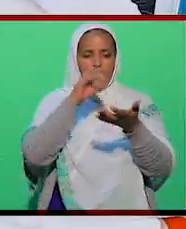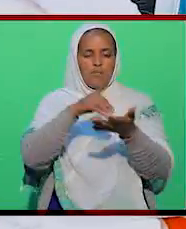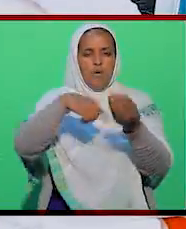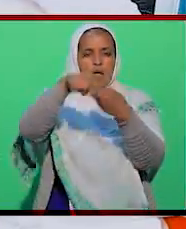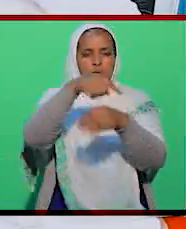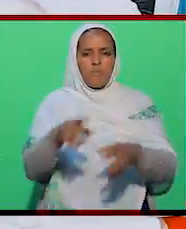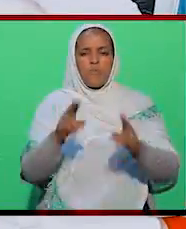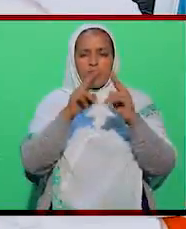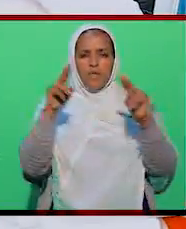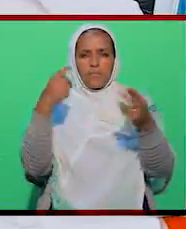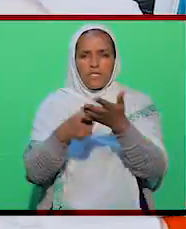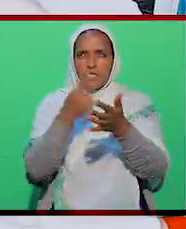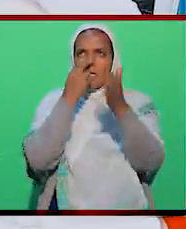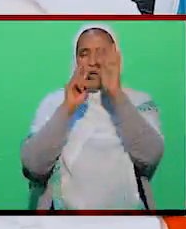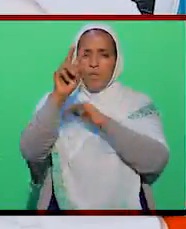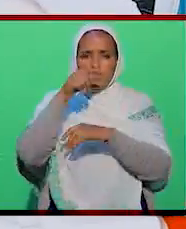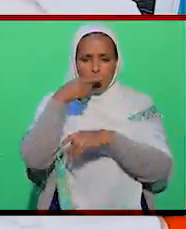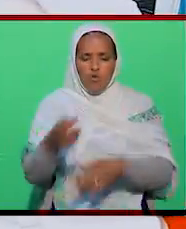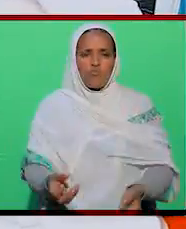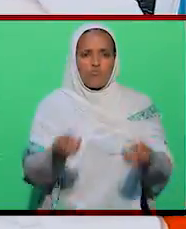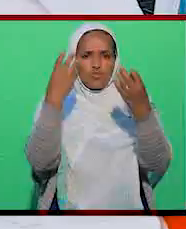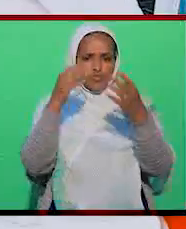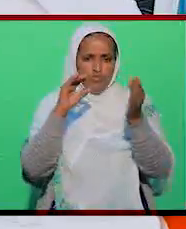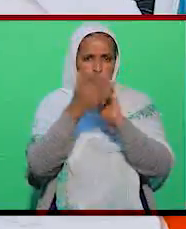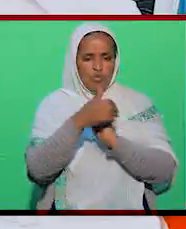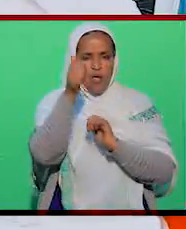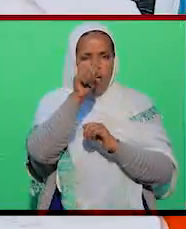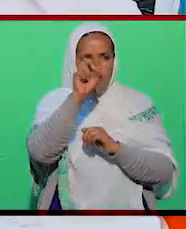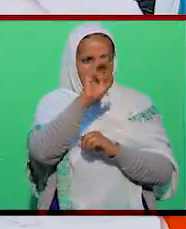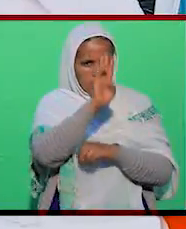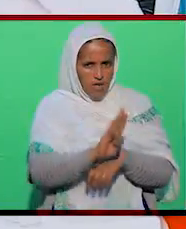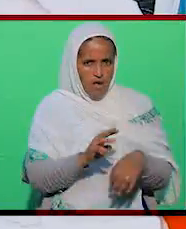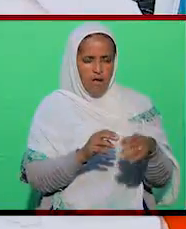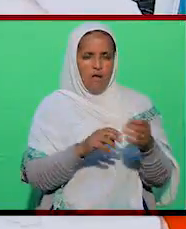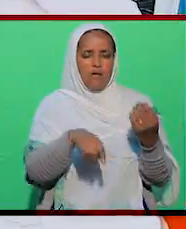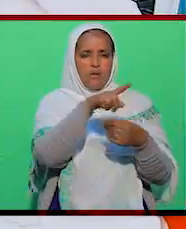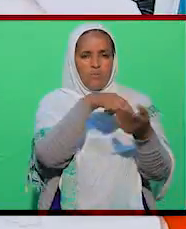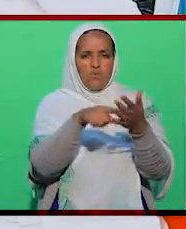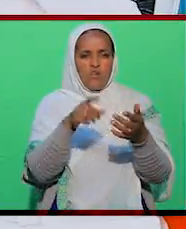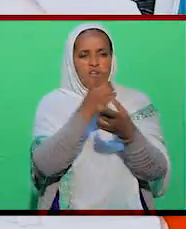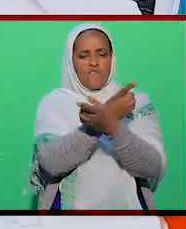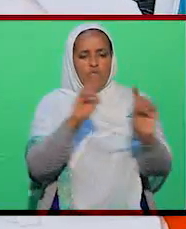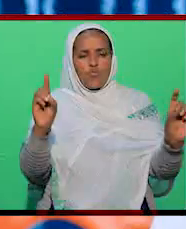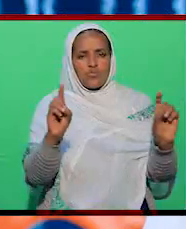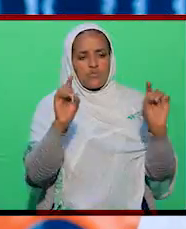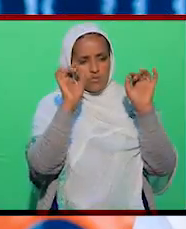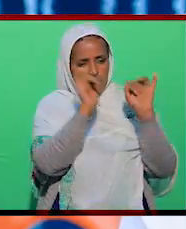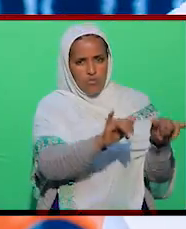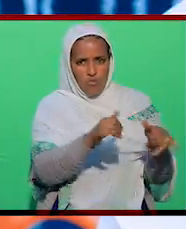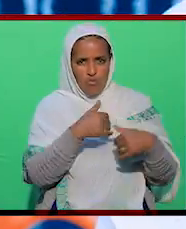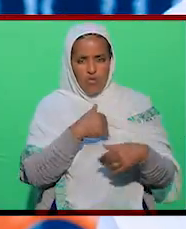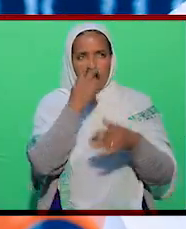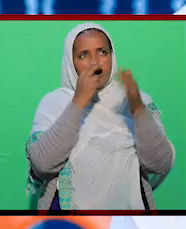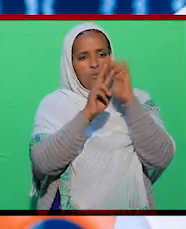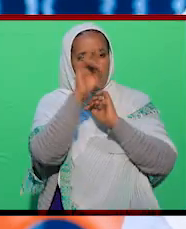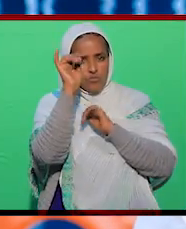በይበልጥ አሁንን ያለሁበት ከተማ አካባቢ በጣም እነዚህ ነቢያት የሚባሉት የሚበዙበት ነው። ሐዋሳ ምናልባት ካወቃችሁት